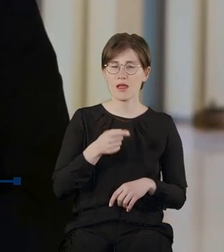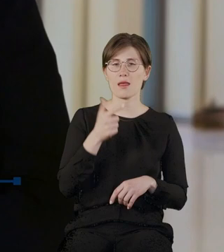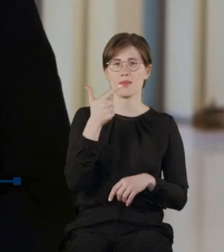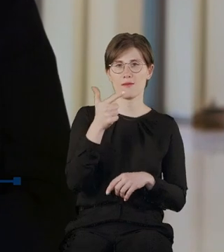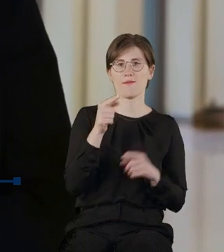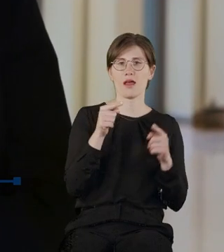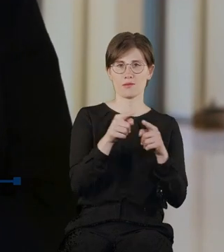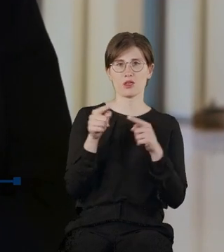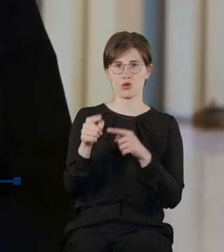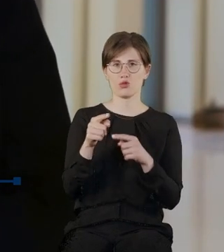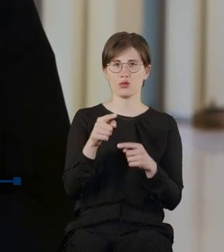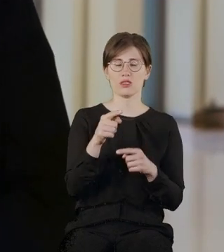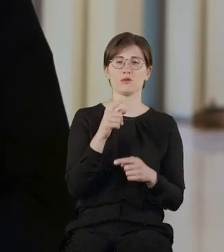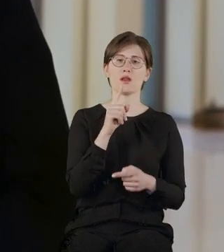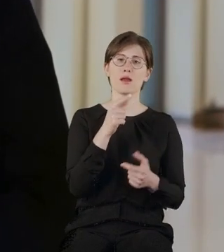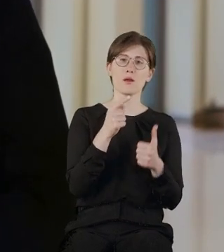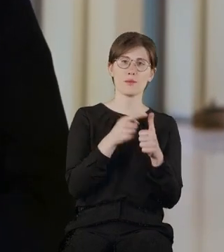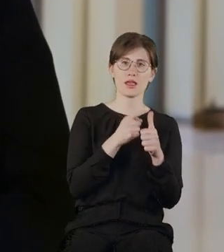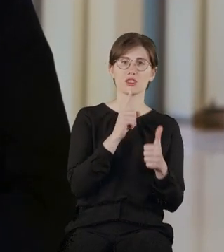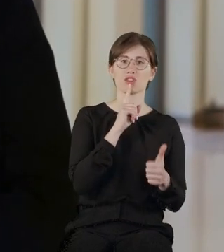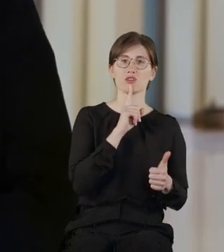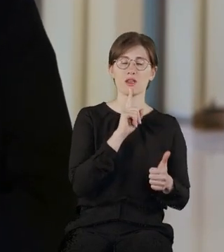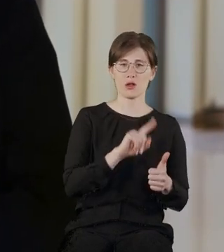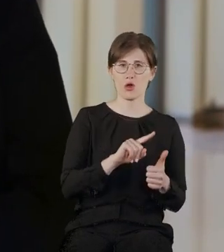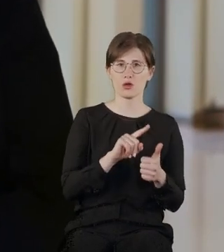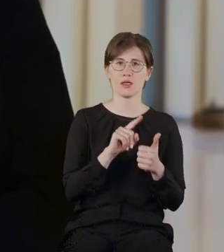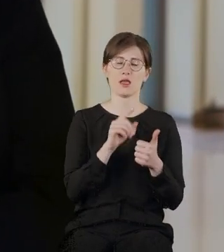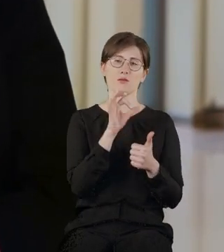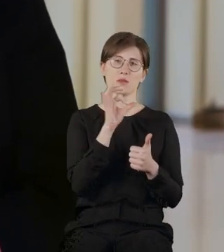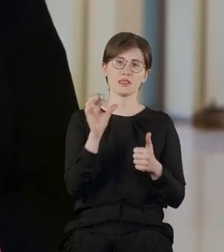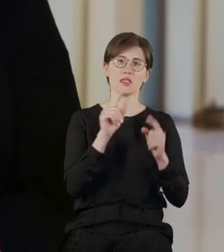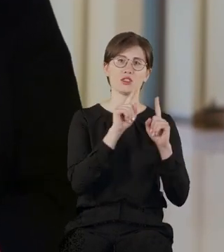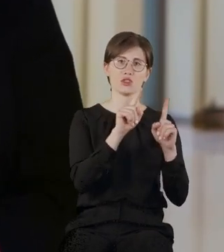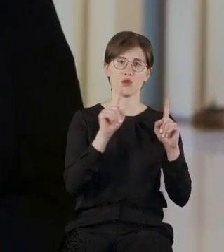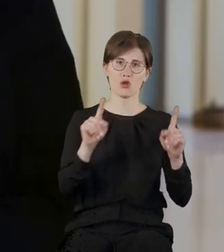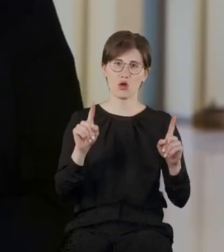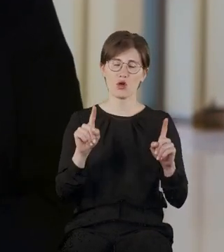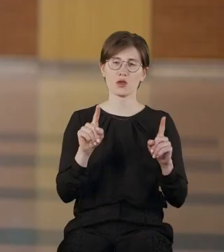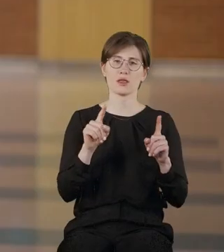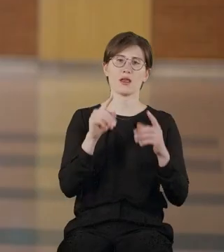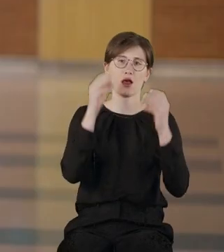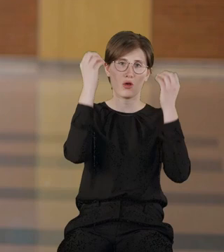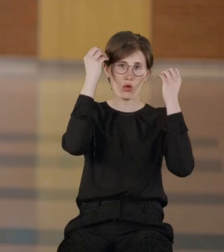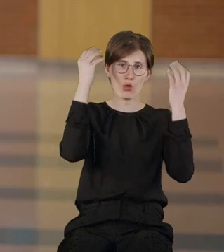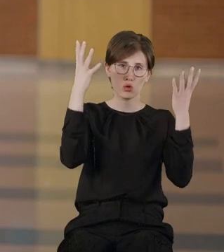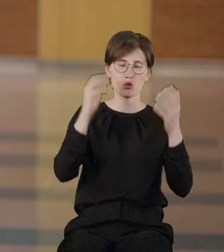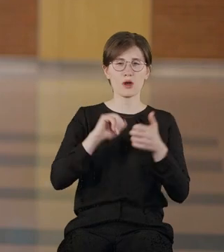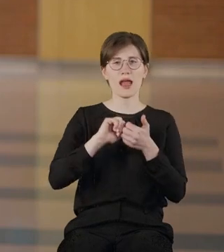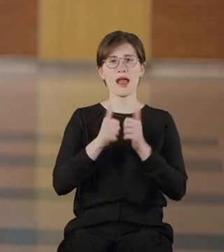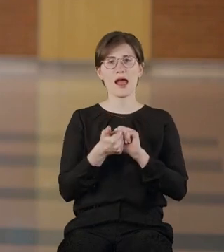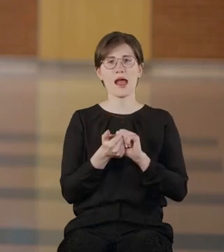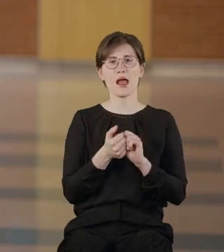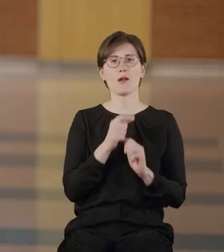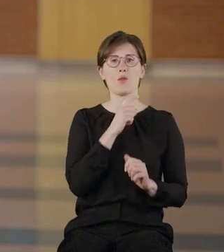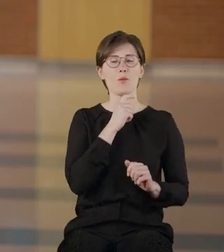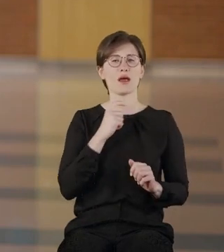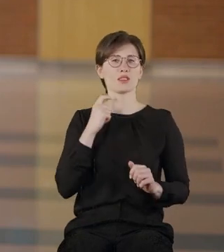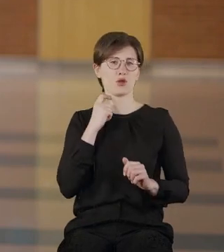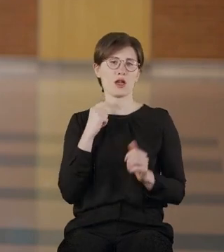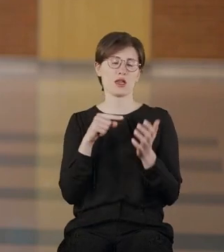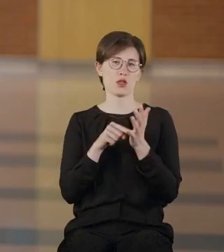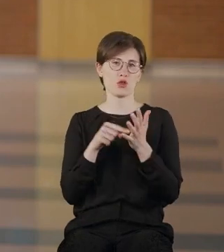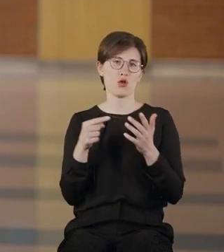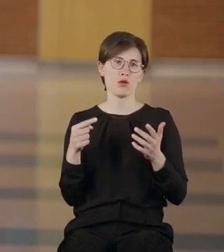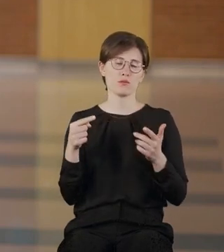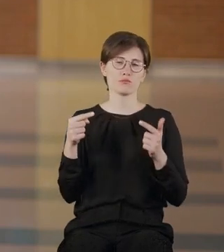wyboru. Teologia w specjalności nauczycielskiej, teologii w kulturze lub teologii pastoralnej przeznaczonej